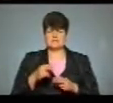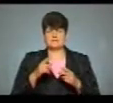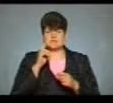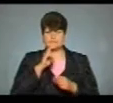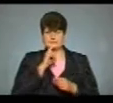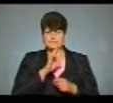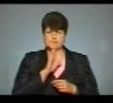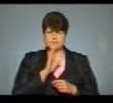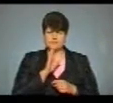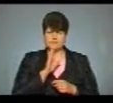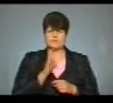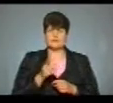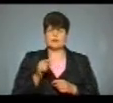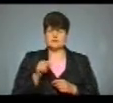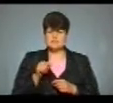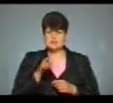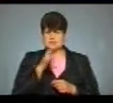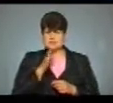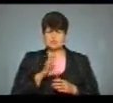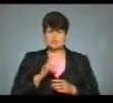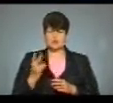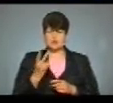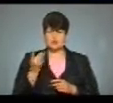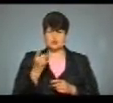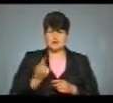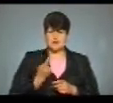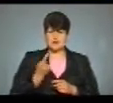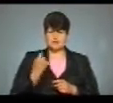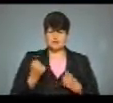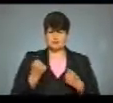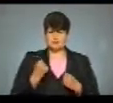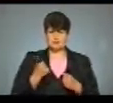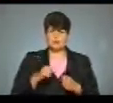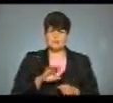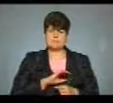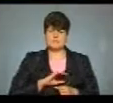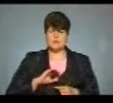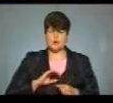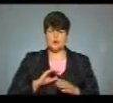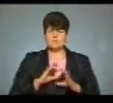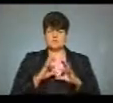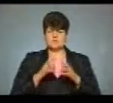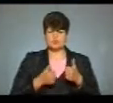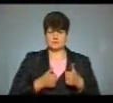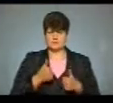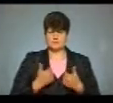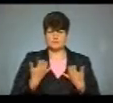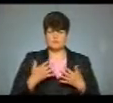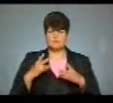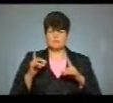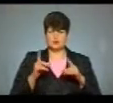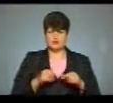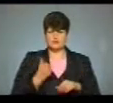більше 11 років. За цей час стала дворазовим майстром спорту та призером міжнародних змагань. Зараз ми вже проїхали саме